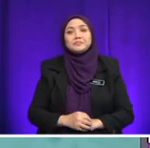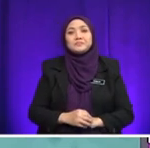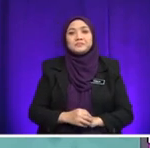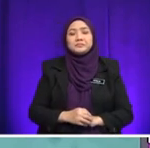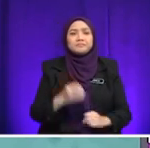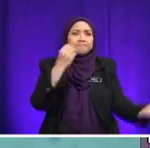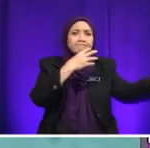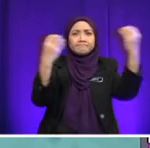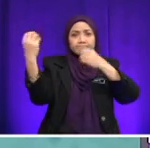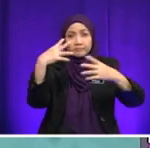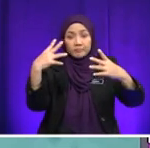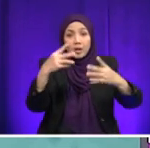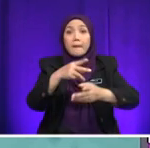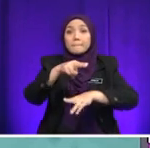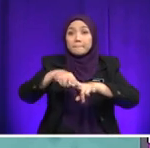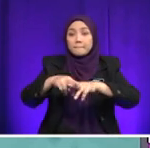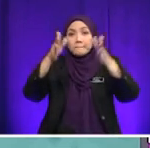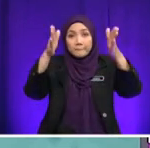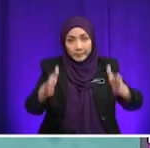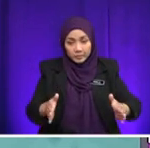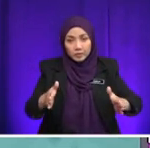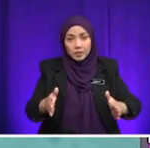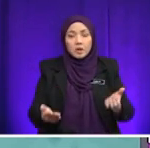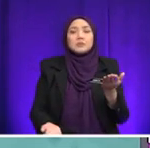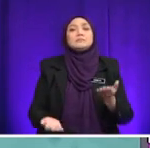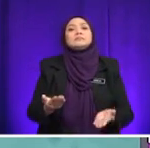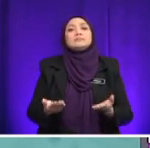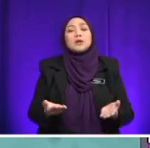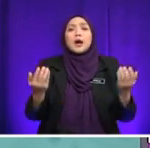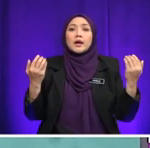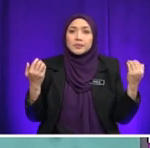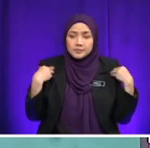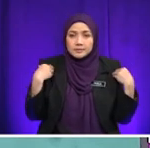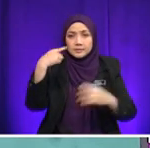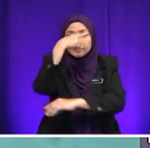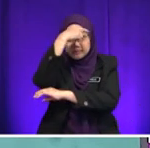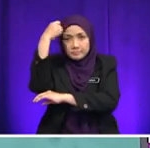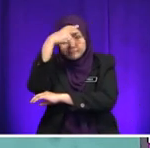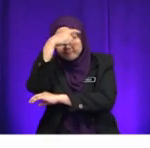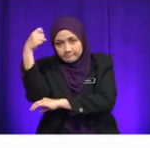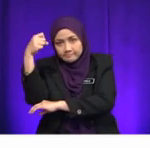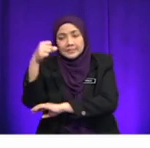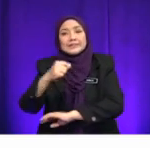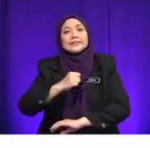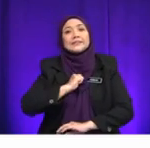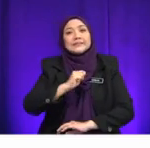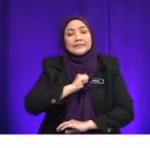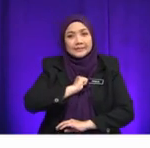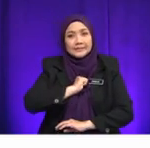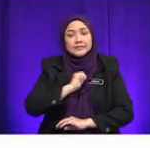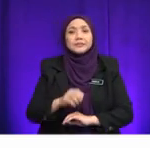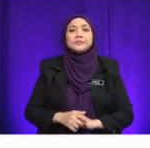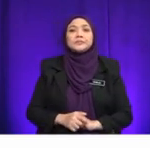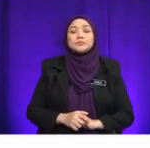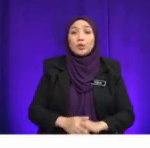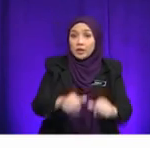penduduk tempatnya yang menyokong ini dan tentulah Aduh sebab-sebab mereka tersendiri jadi faktor yang pertama ialah